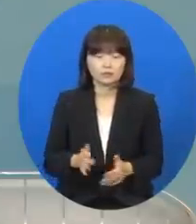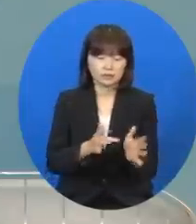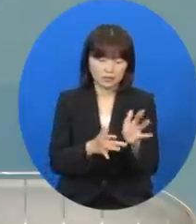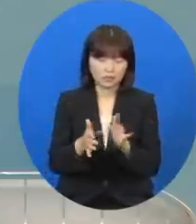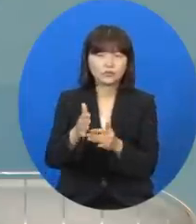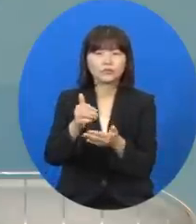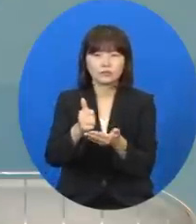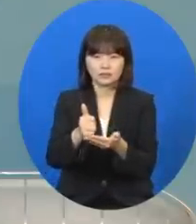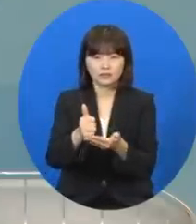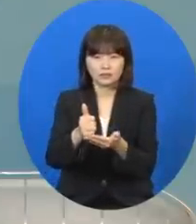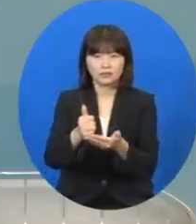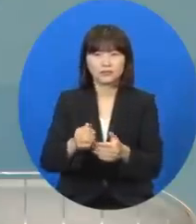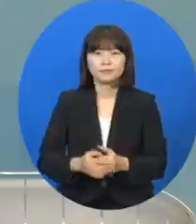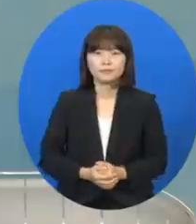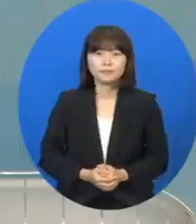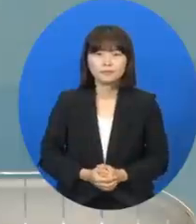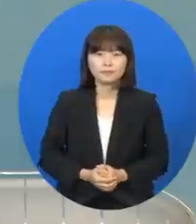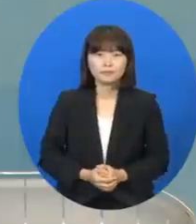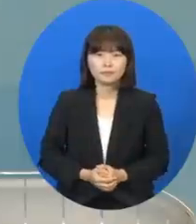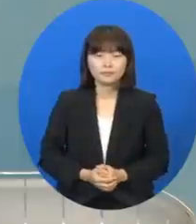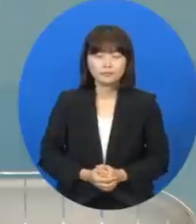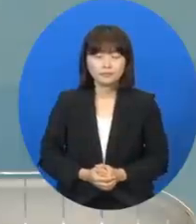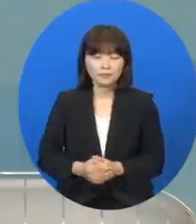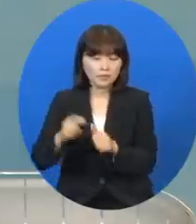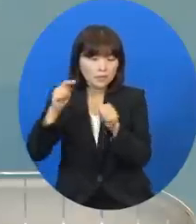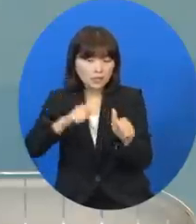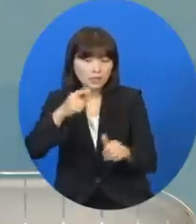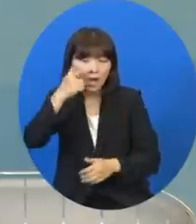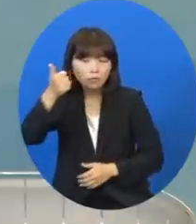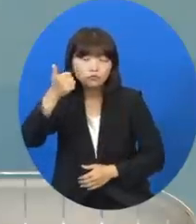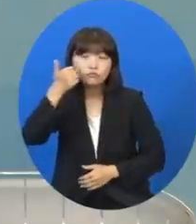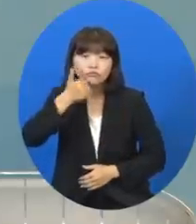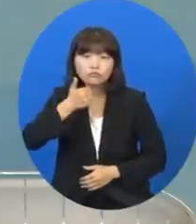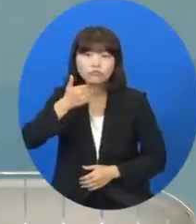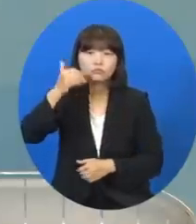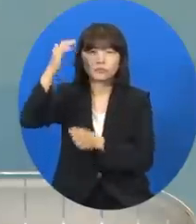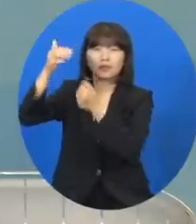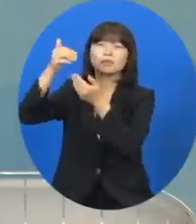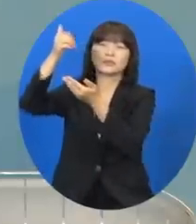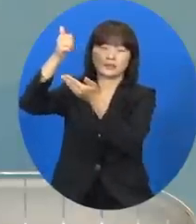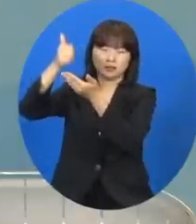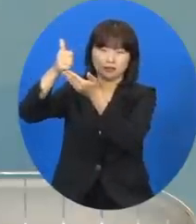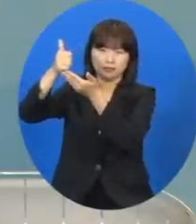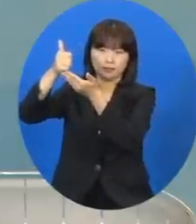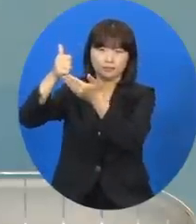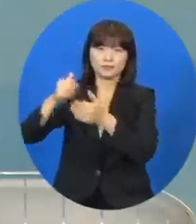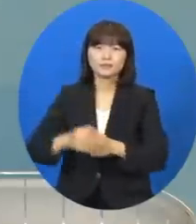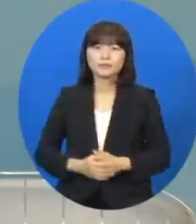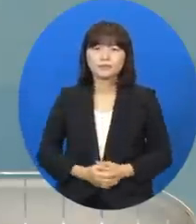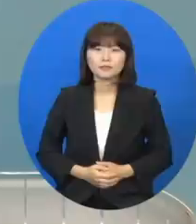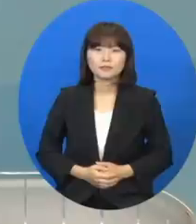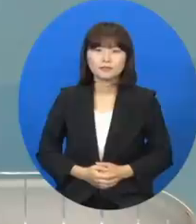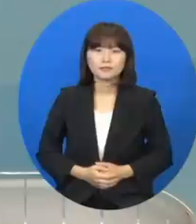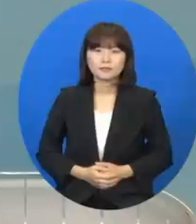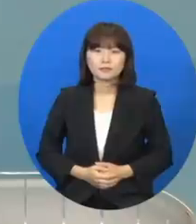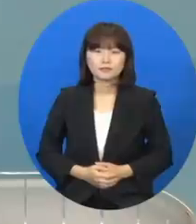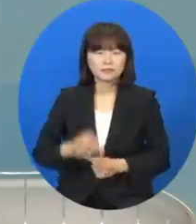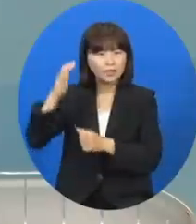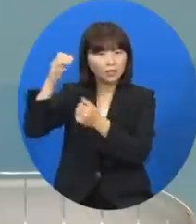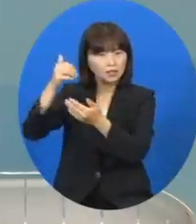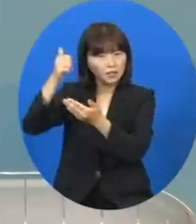예수님이. 그렇게 하라고 한 분은 아버지는 누구예요? 하나님이세요. 하도